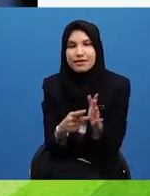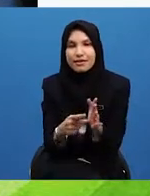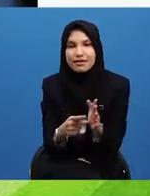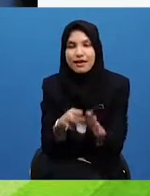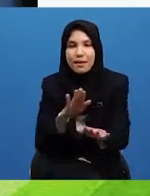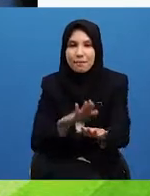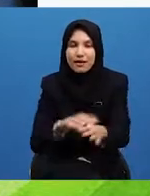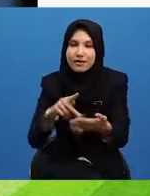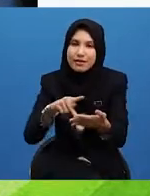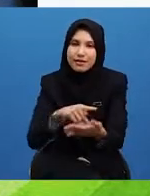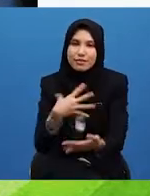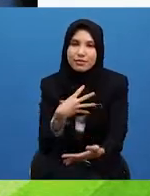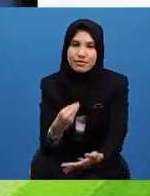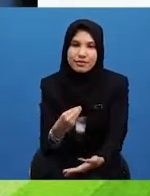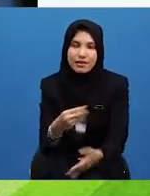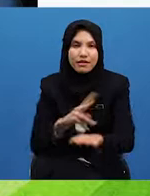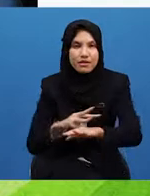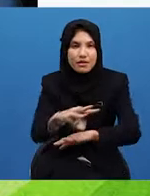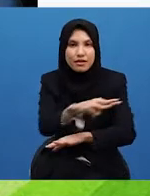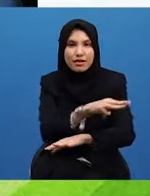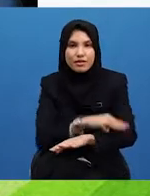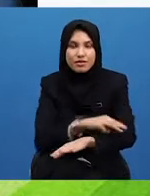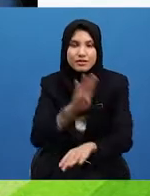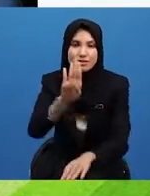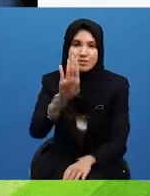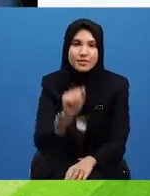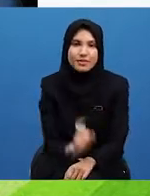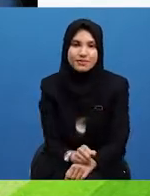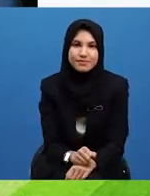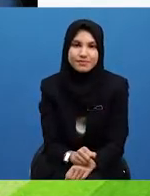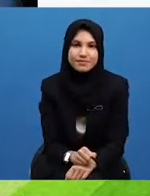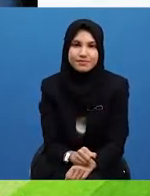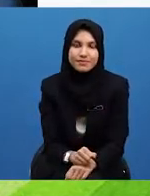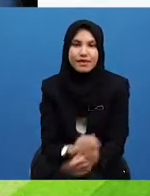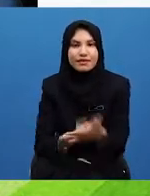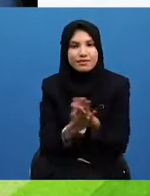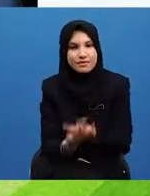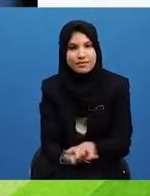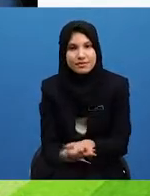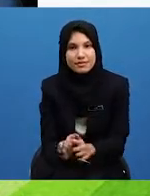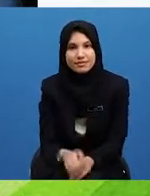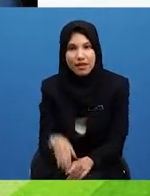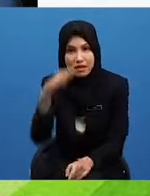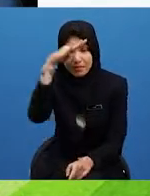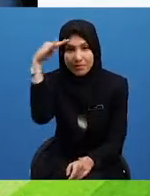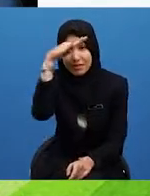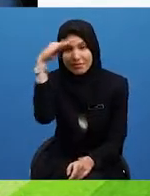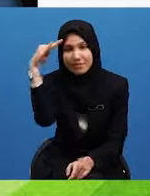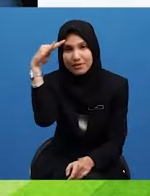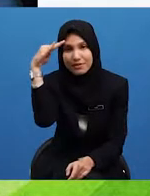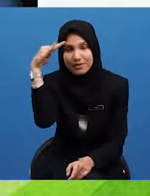terkena pada kain putih di kawasan by make